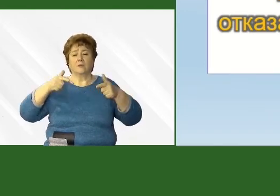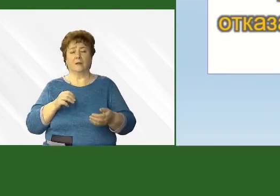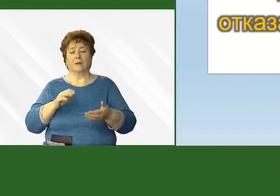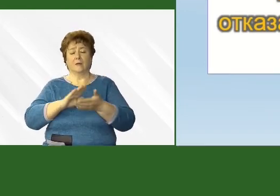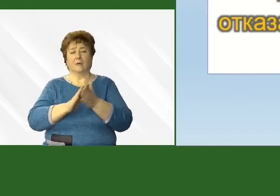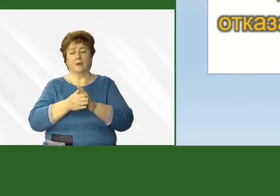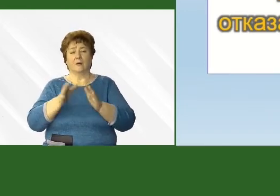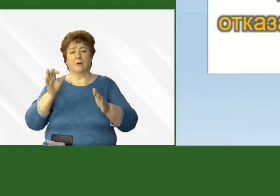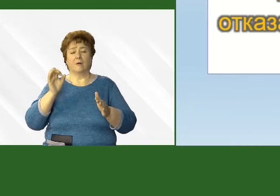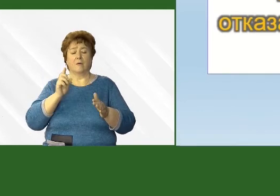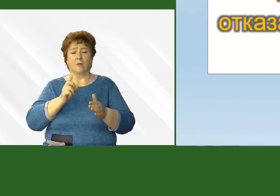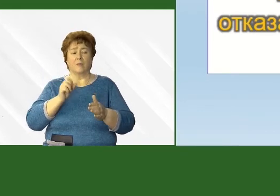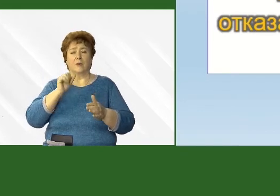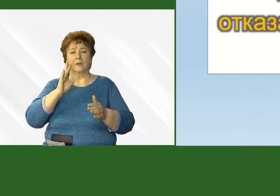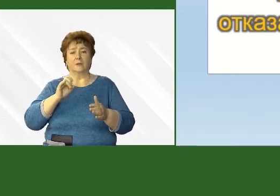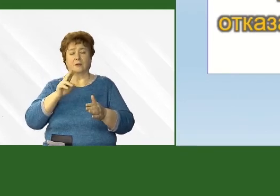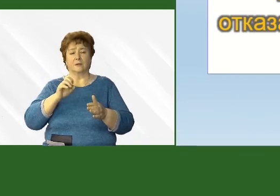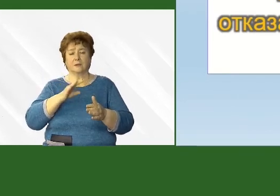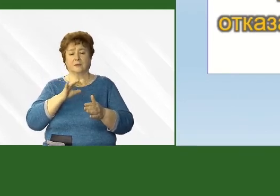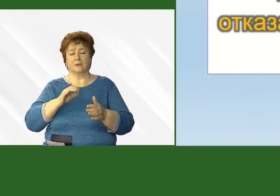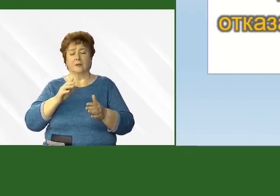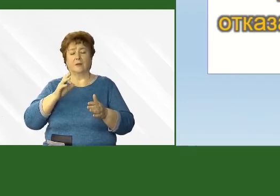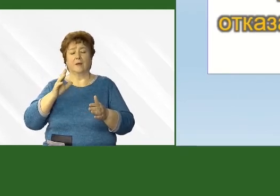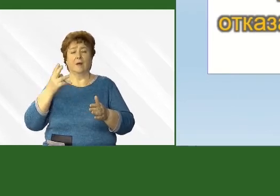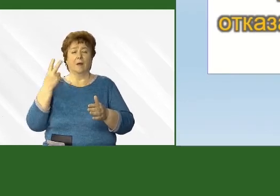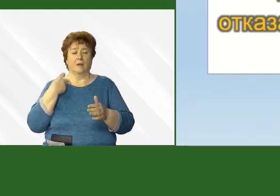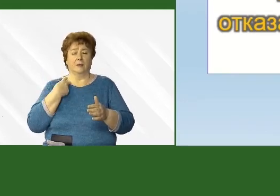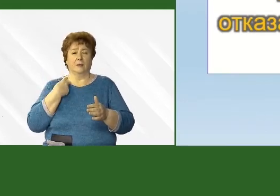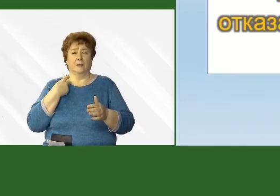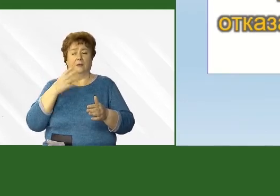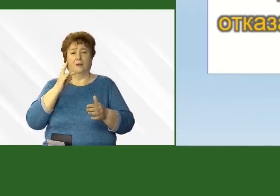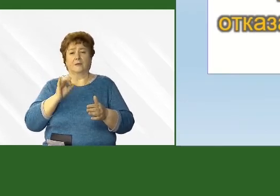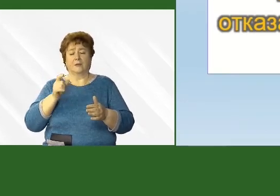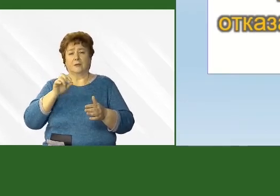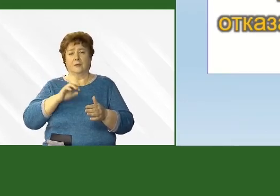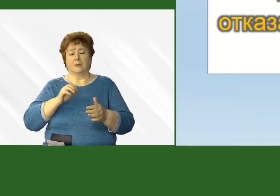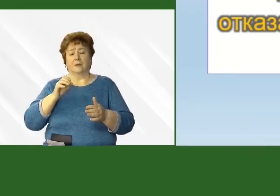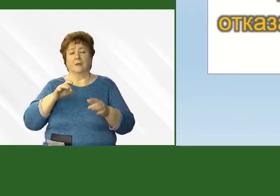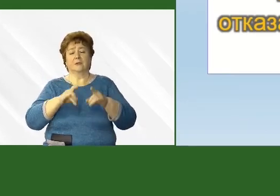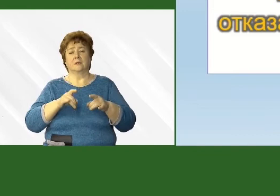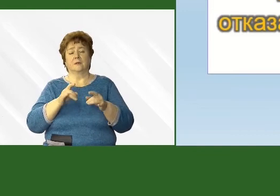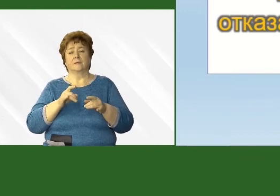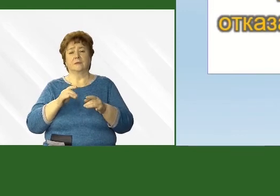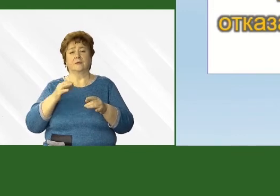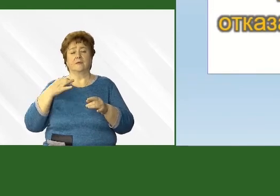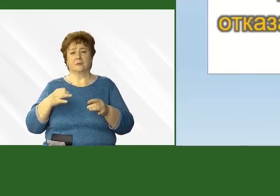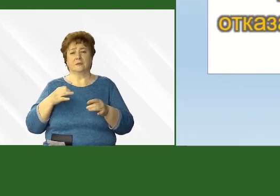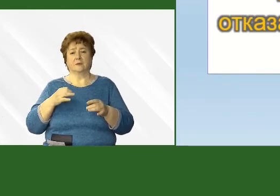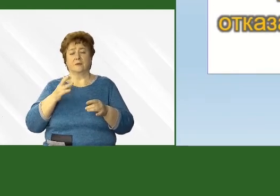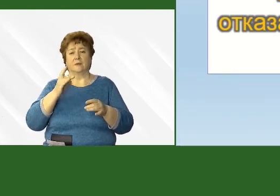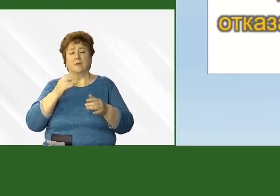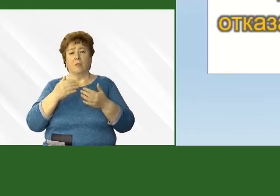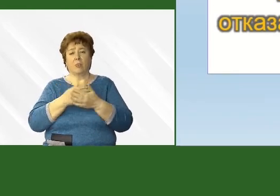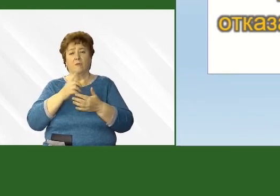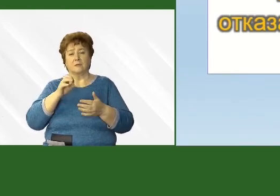силу договора об Антарктике: Великобритания, Норвегия, Австралия, Франция,